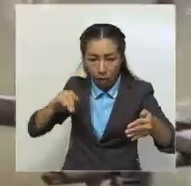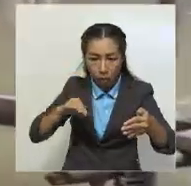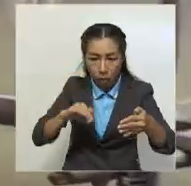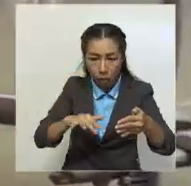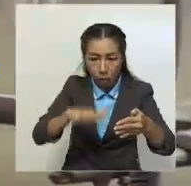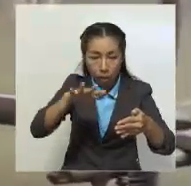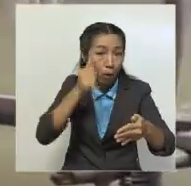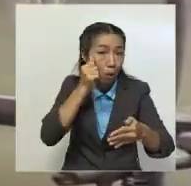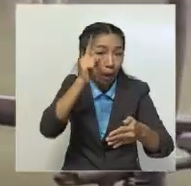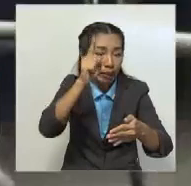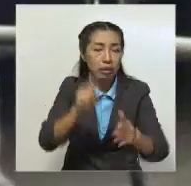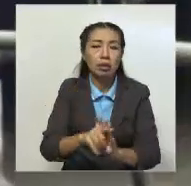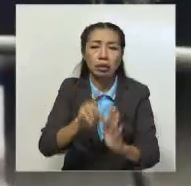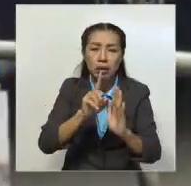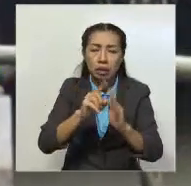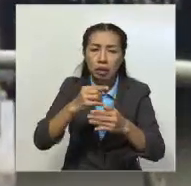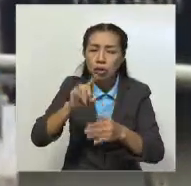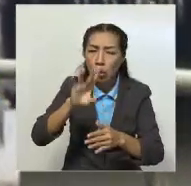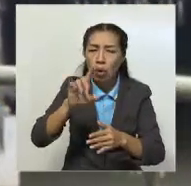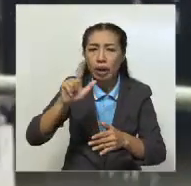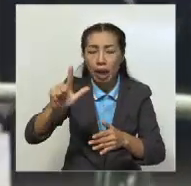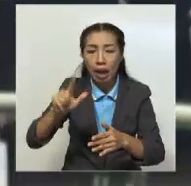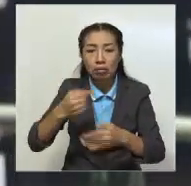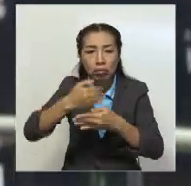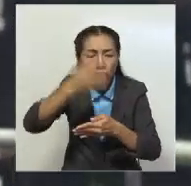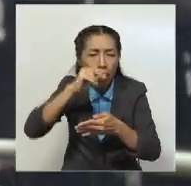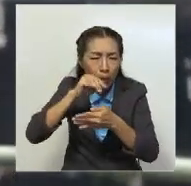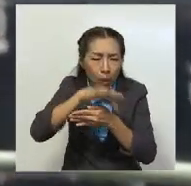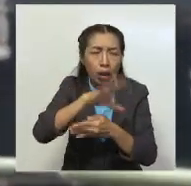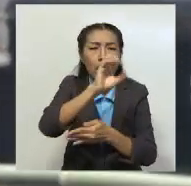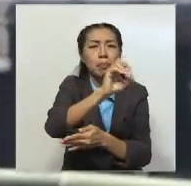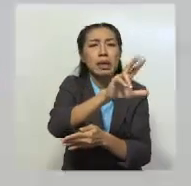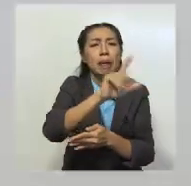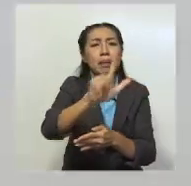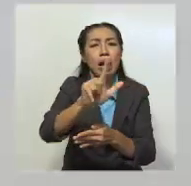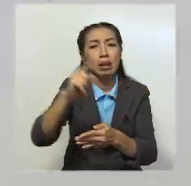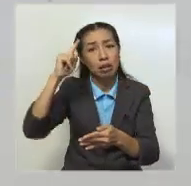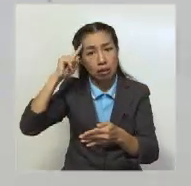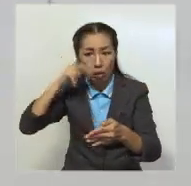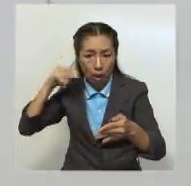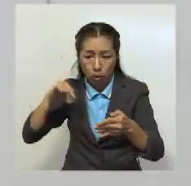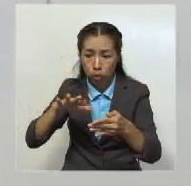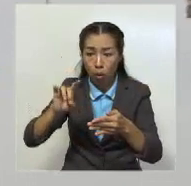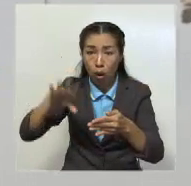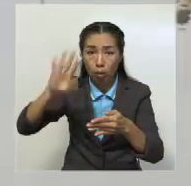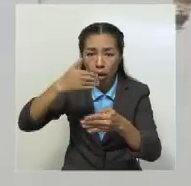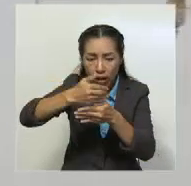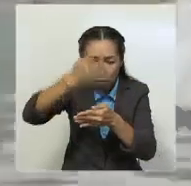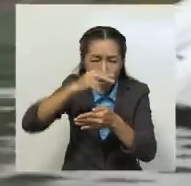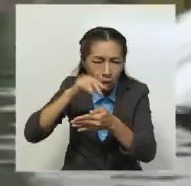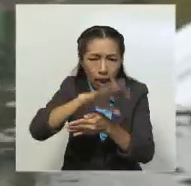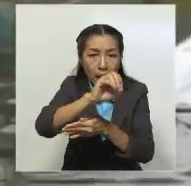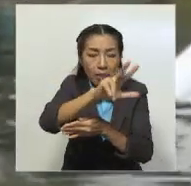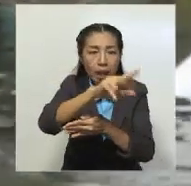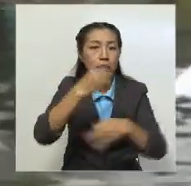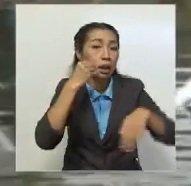าศก์เมตรต่อวันแต่ว่าสามารถระบายออกได้เพียง53ล้านลูกบาศก์เมตรต่อวันเท่านั้นทำให้ชาวบ้านในตำบลหนองลูอำเภอสังขละ